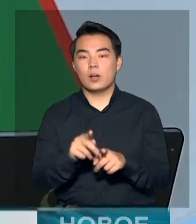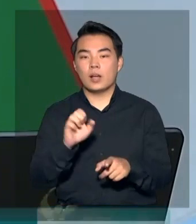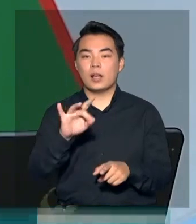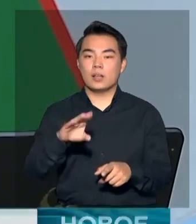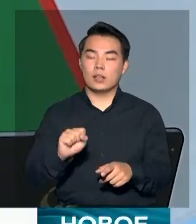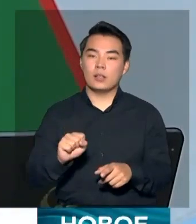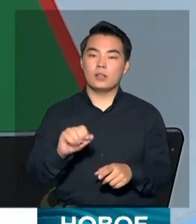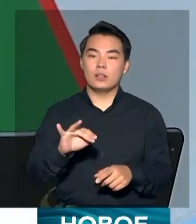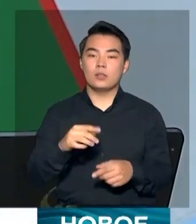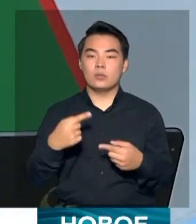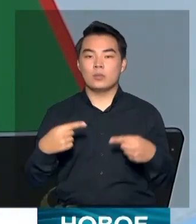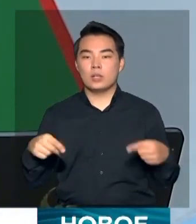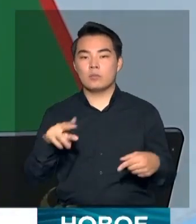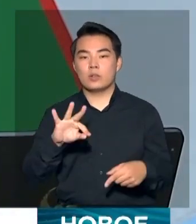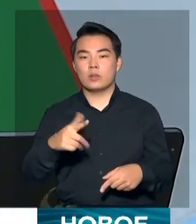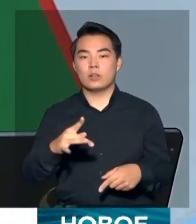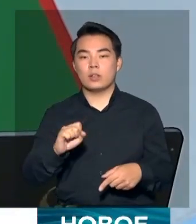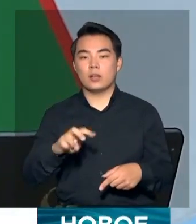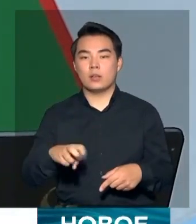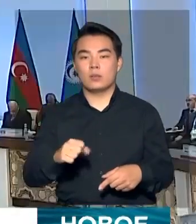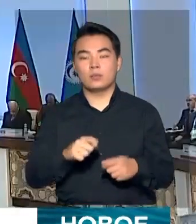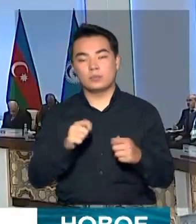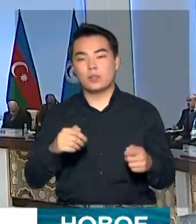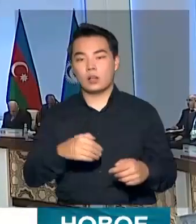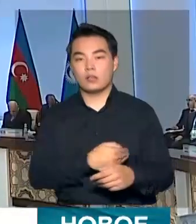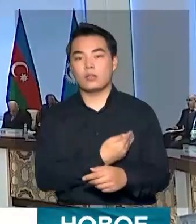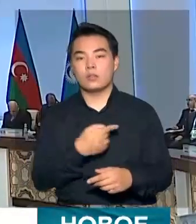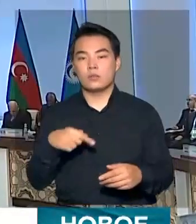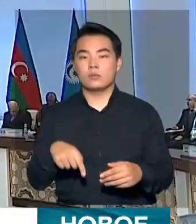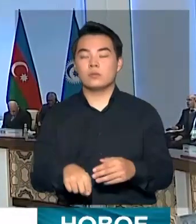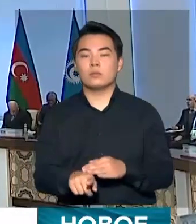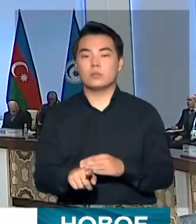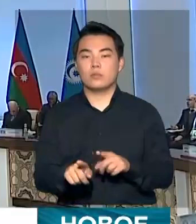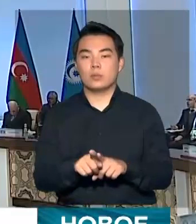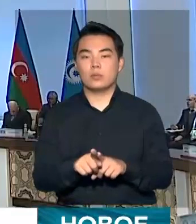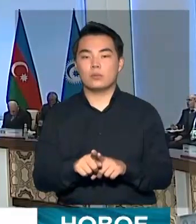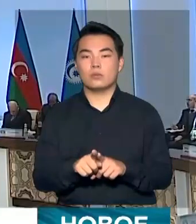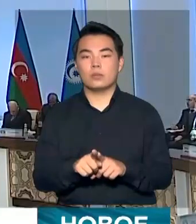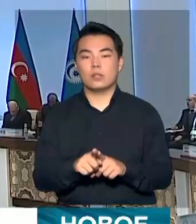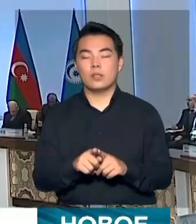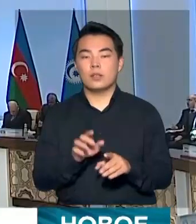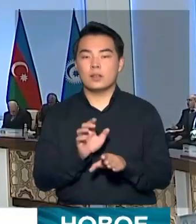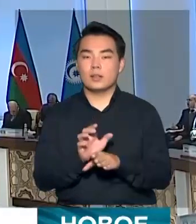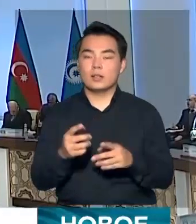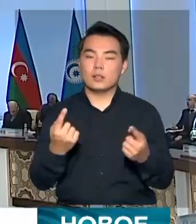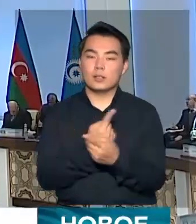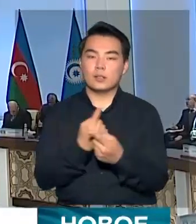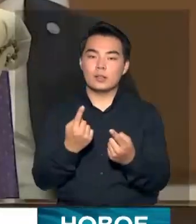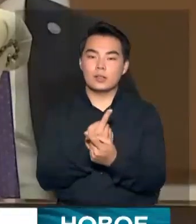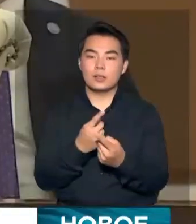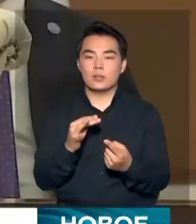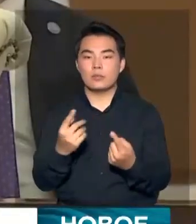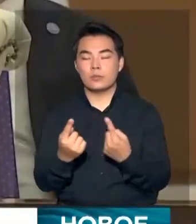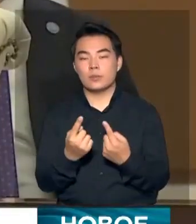реализацию совместных программ и проектов. Это позволит кардинально увеличить объемы торговли, совместно выходить на рынки третьих стран,